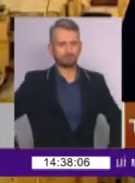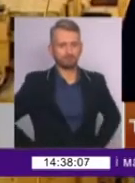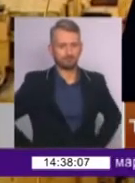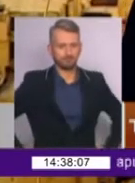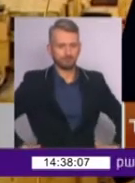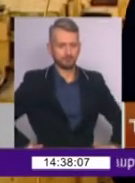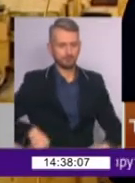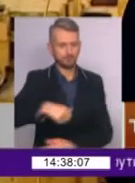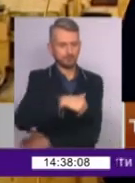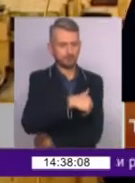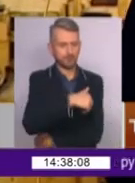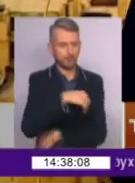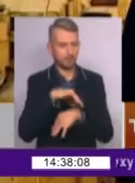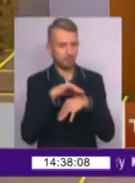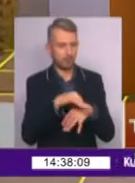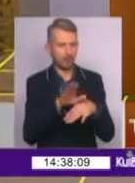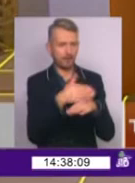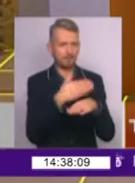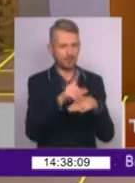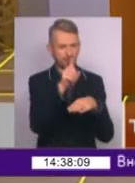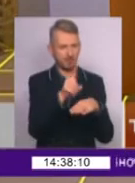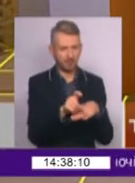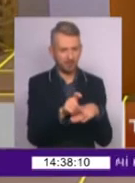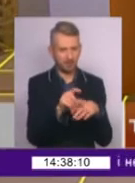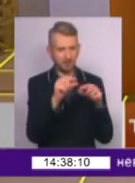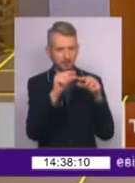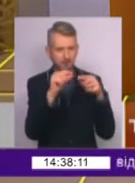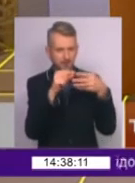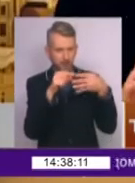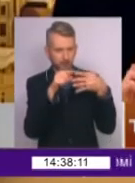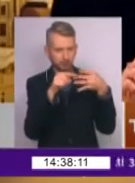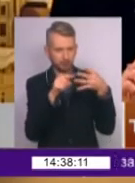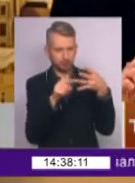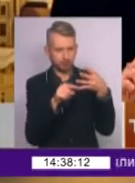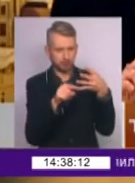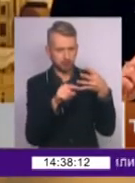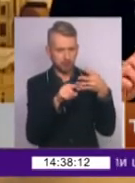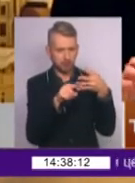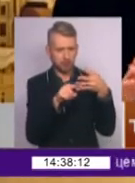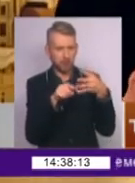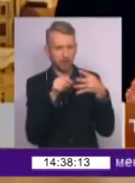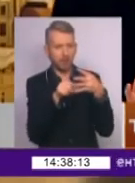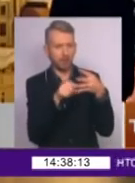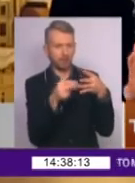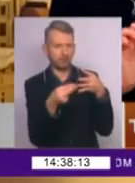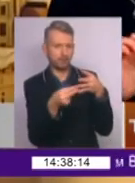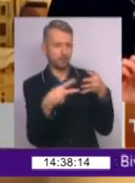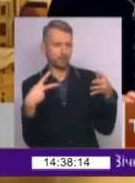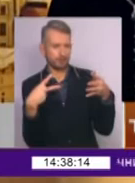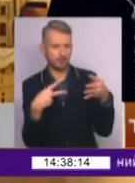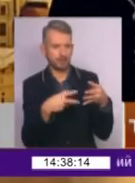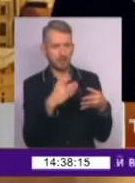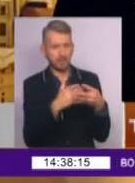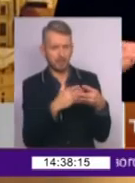закінчився, проводиться нижче. Є між хребцями. Декілька хребців залишаються для того, щоб здійснити пункцію, там на вибір нам. Є